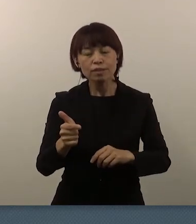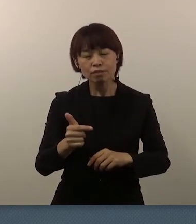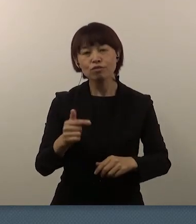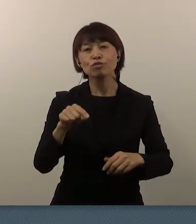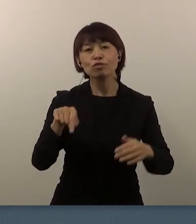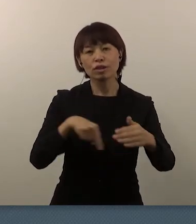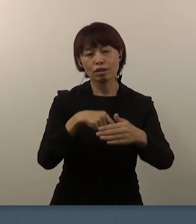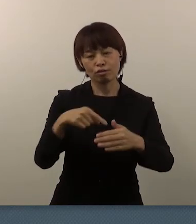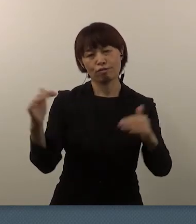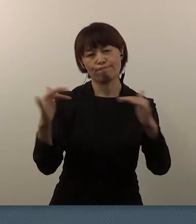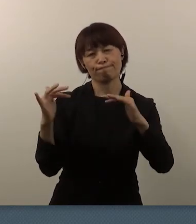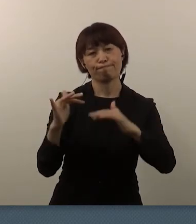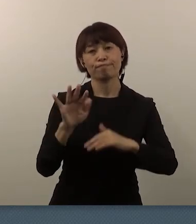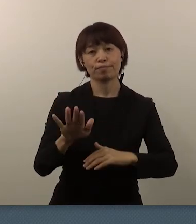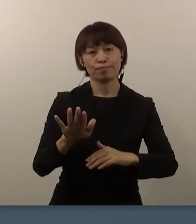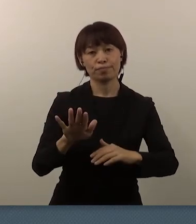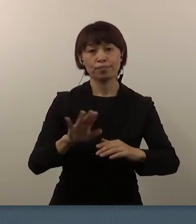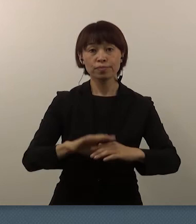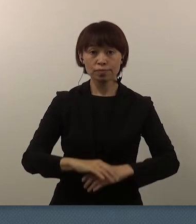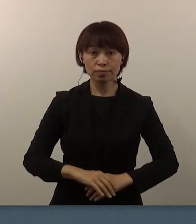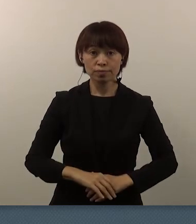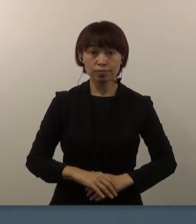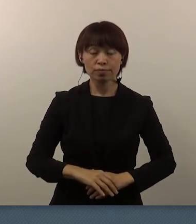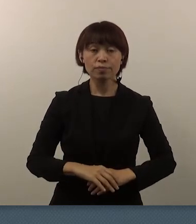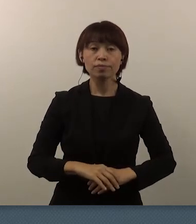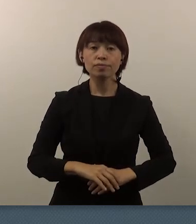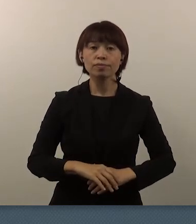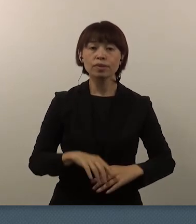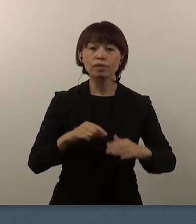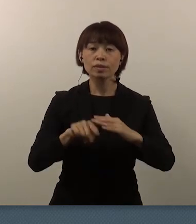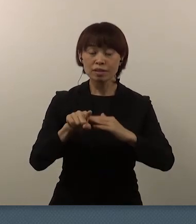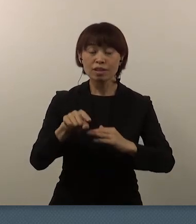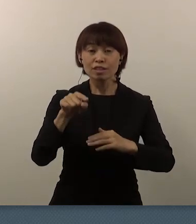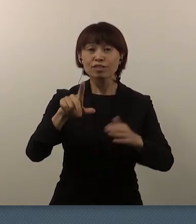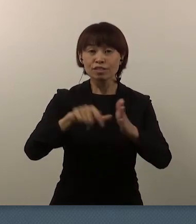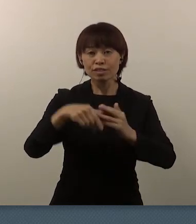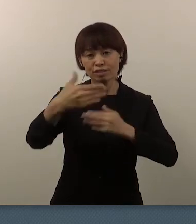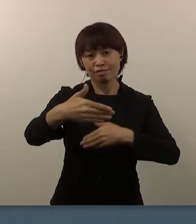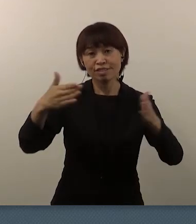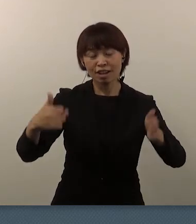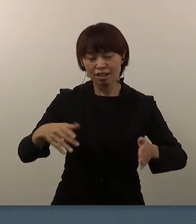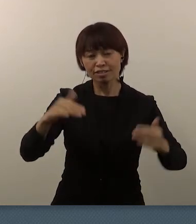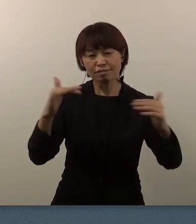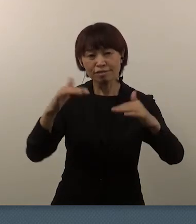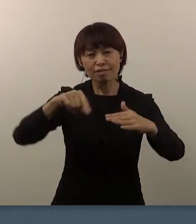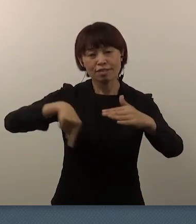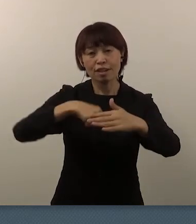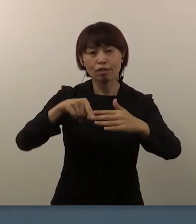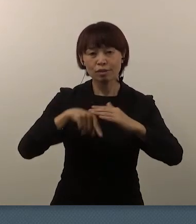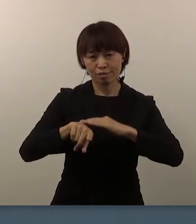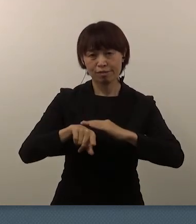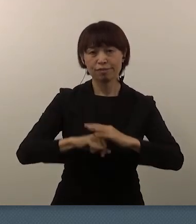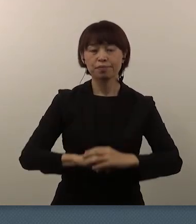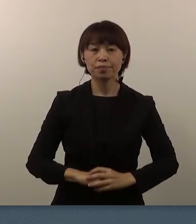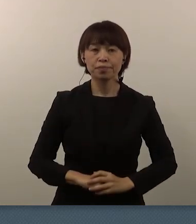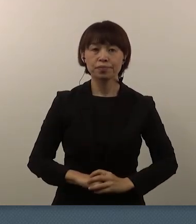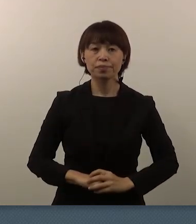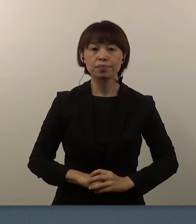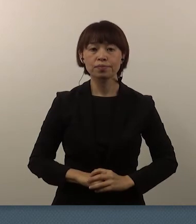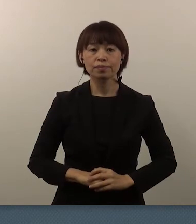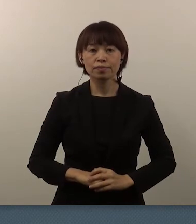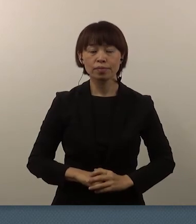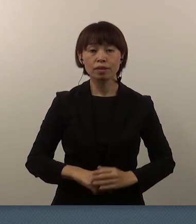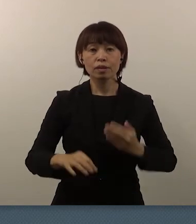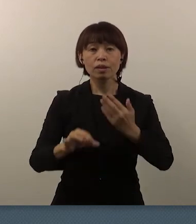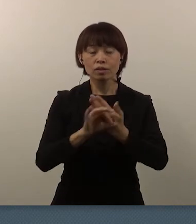。つまり当時それスタジオで出た議論ですよ、その例えば亡くなったら突